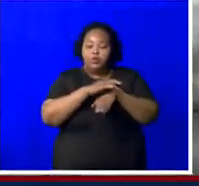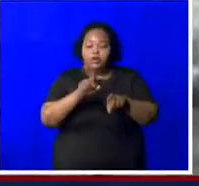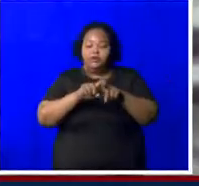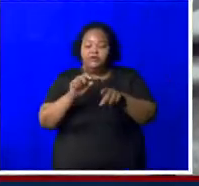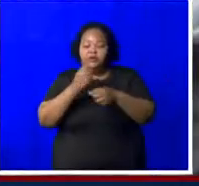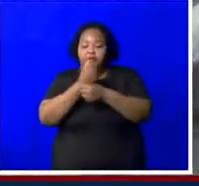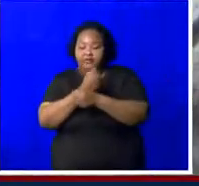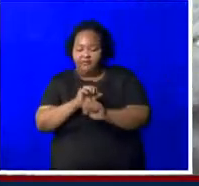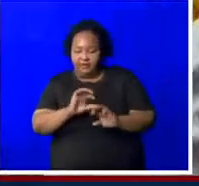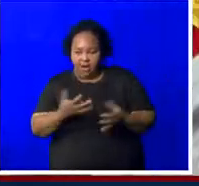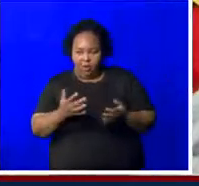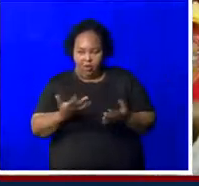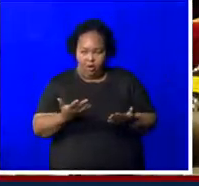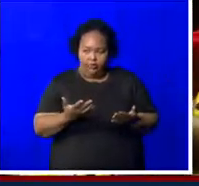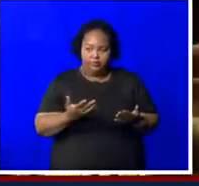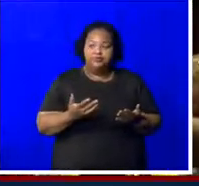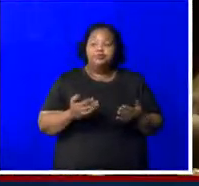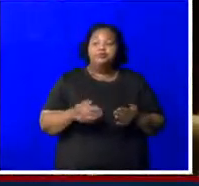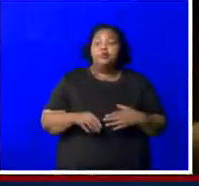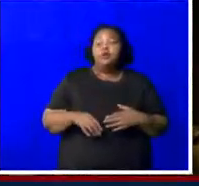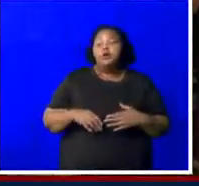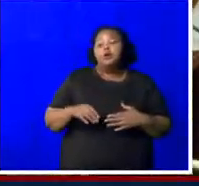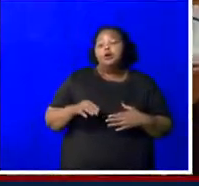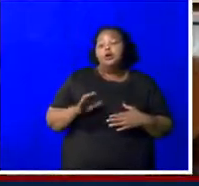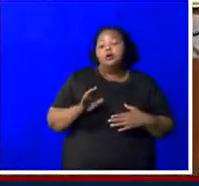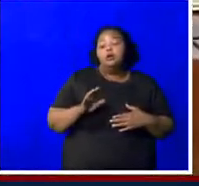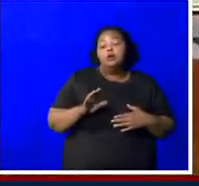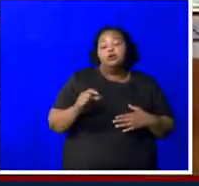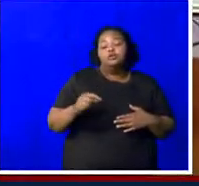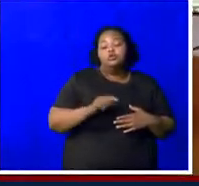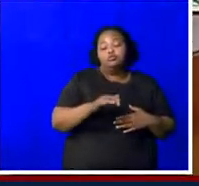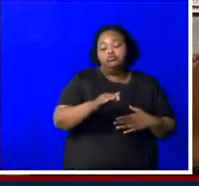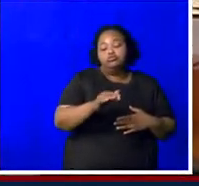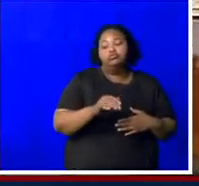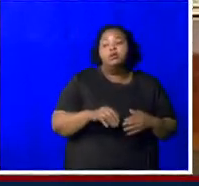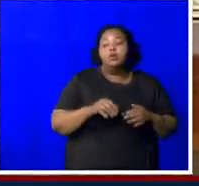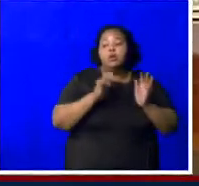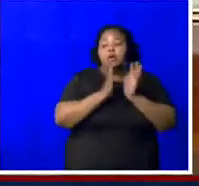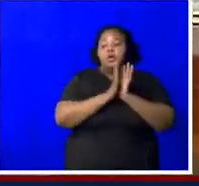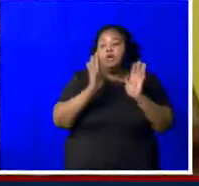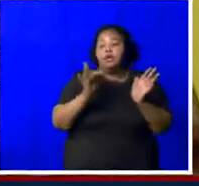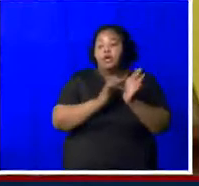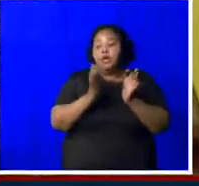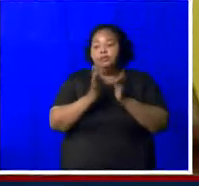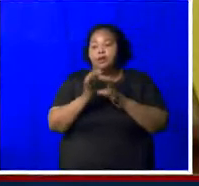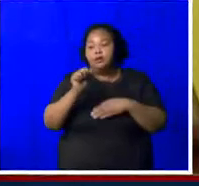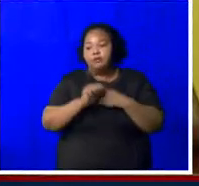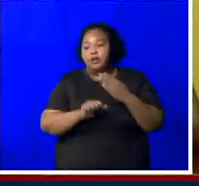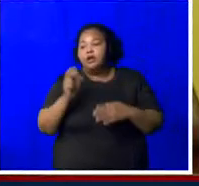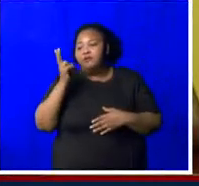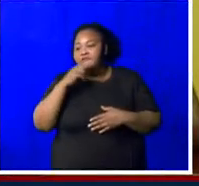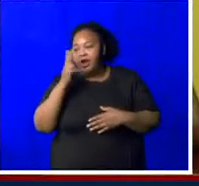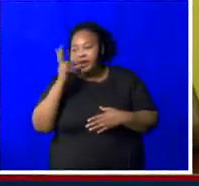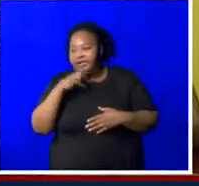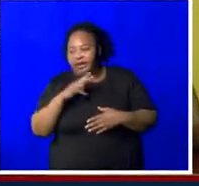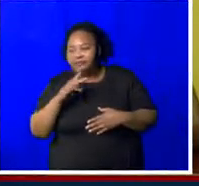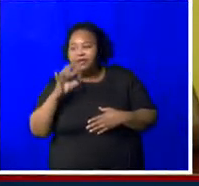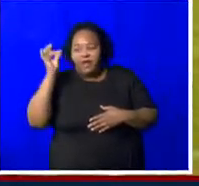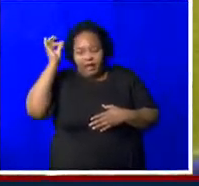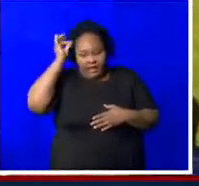Selisonzele lilanga legubha kutalwa kwesilo inkhosi Mswati wesithathu lelitawugujelwa emankayane ngalesihlanu.